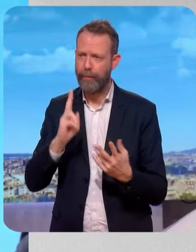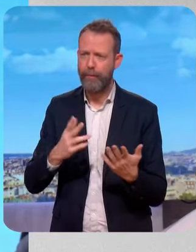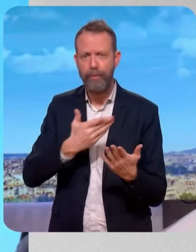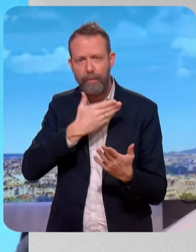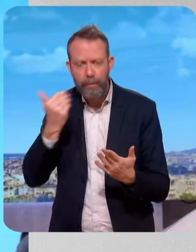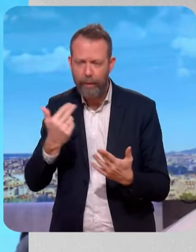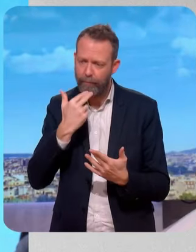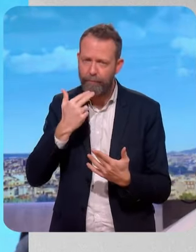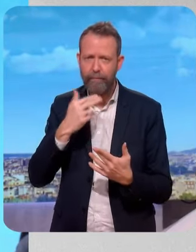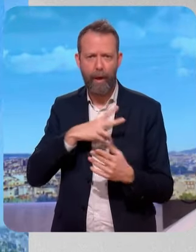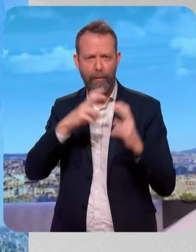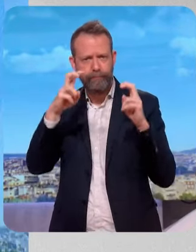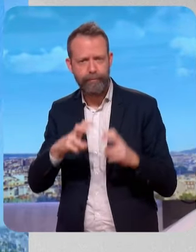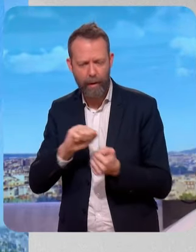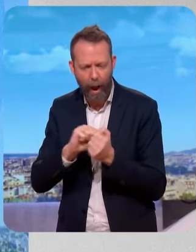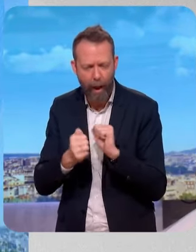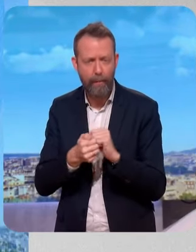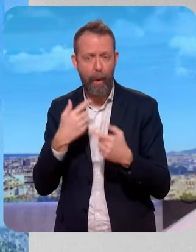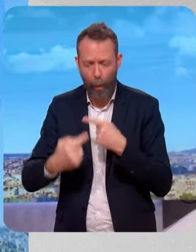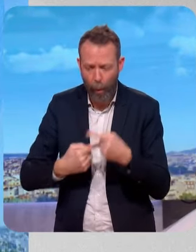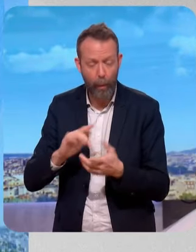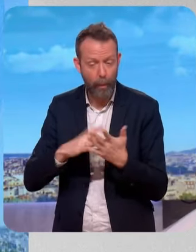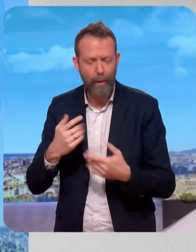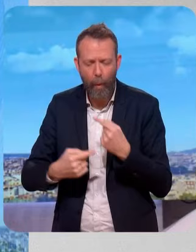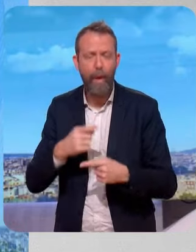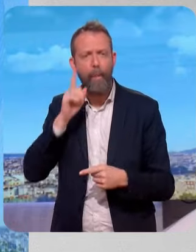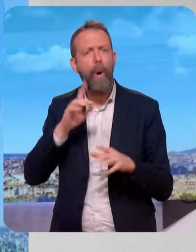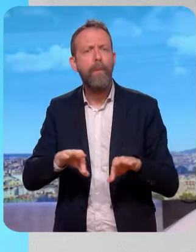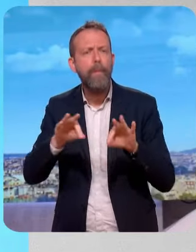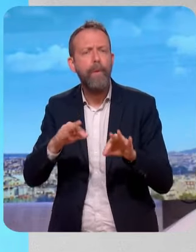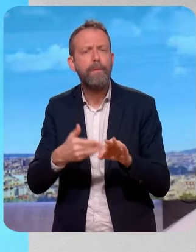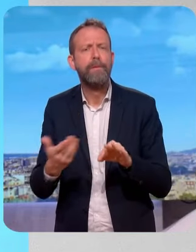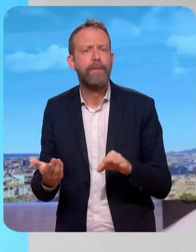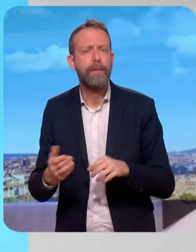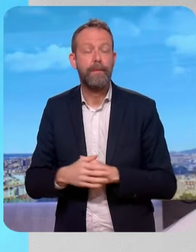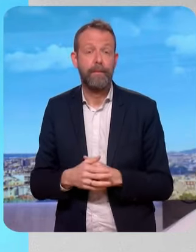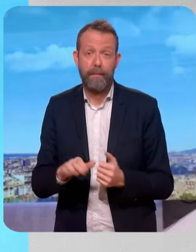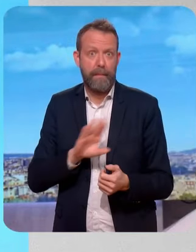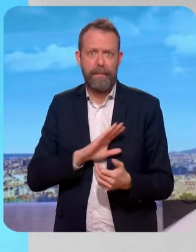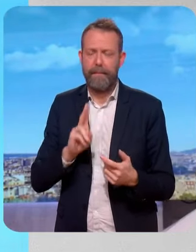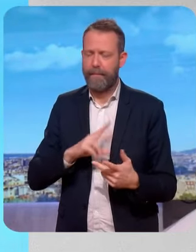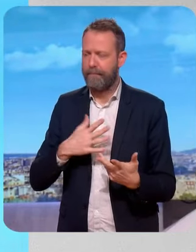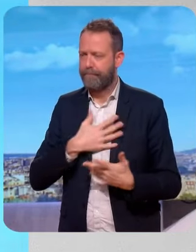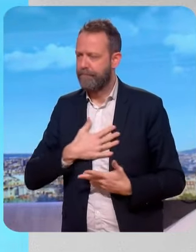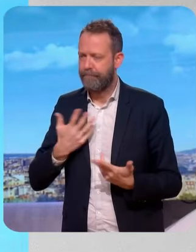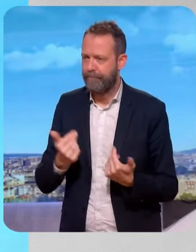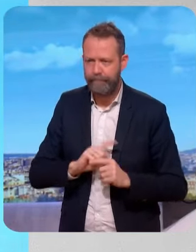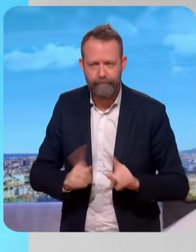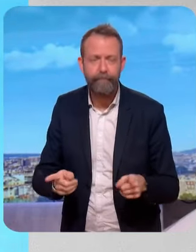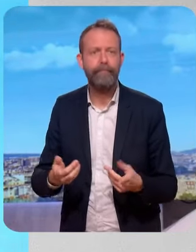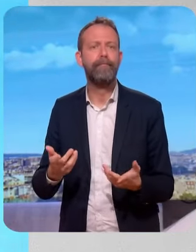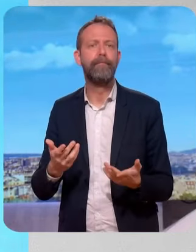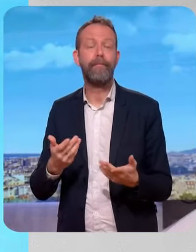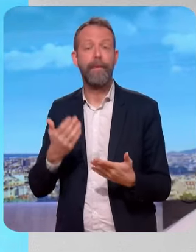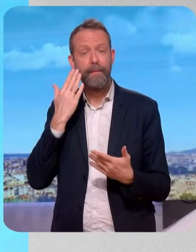avez une décarbonation qui est en cours. Tout ça est en cours. Alors, pourquoi une pause? Parce qu'il y avait un mal-être, un malaise. Et quand vous avez